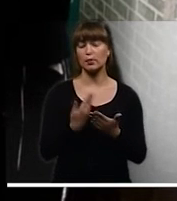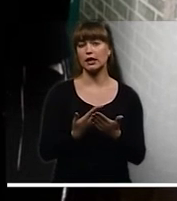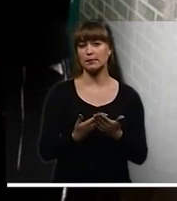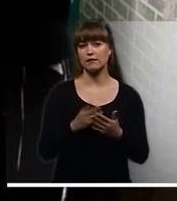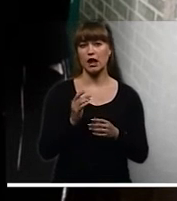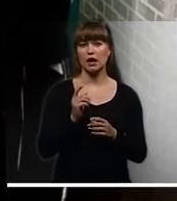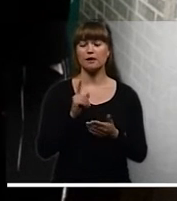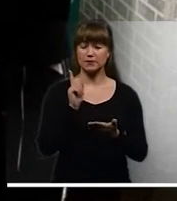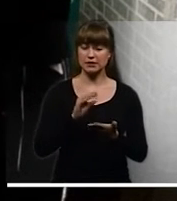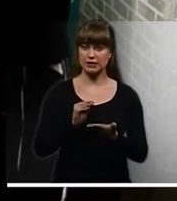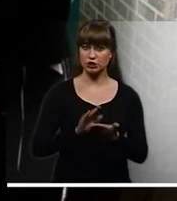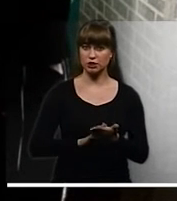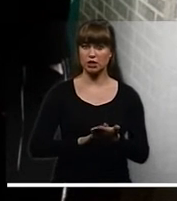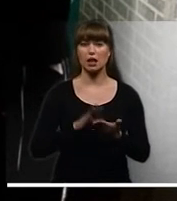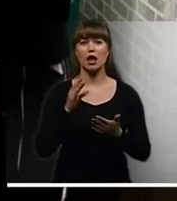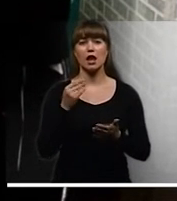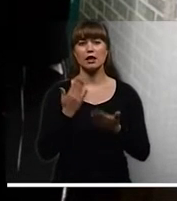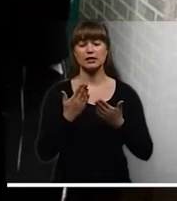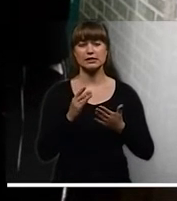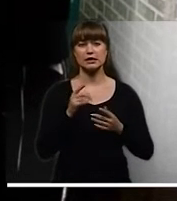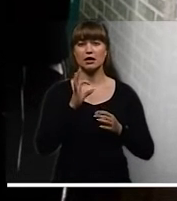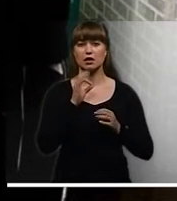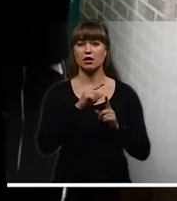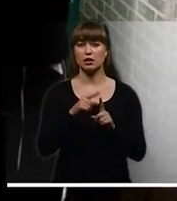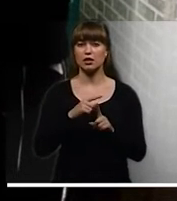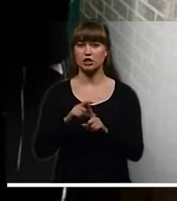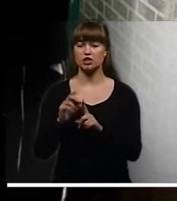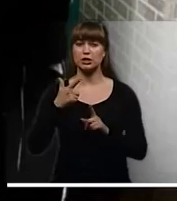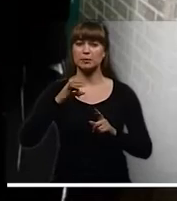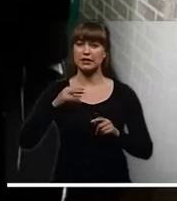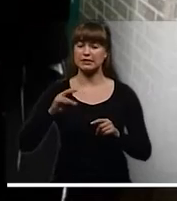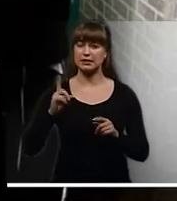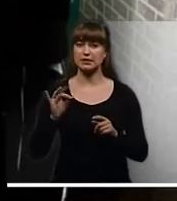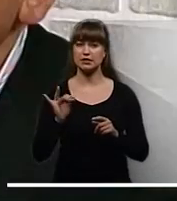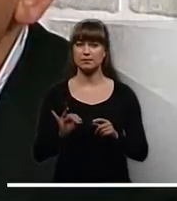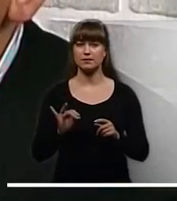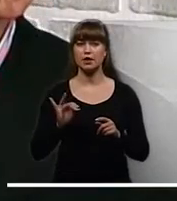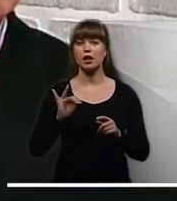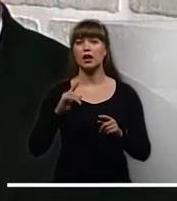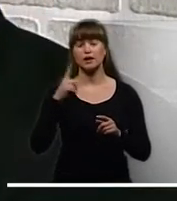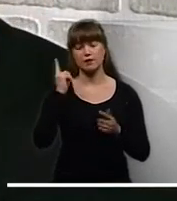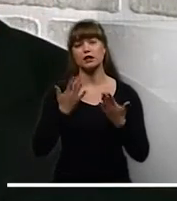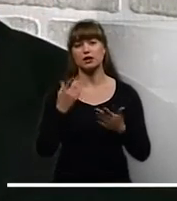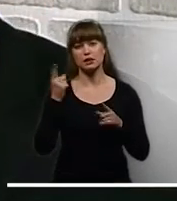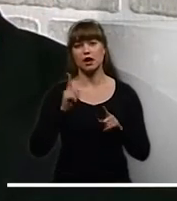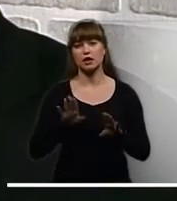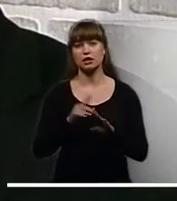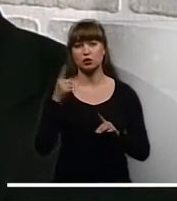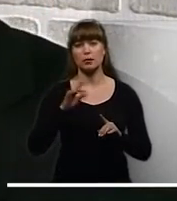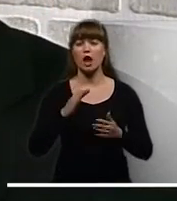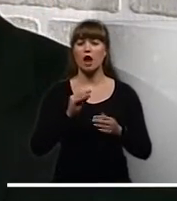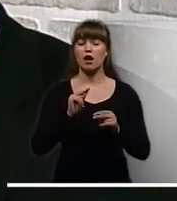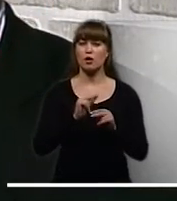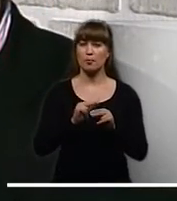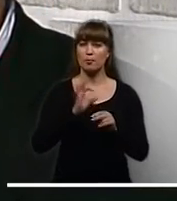рекомендовали назначение, если правда это речь идет о первичной легочной гипертензии. Ну, наверное, так, я так думаю.